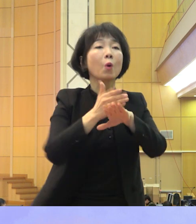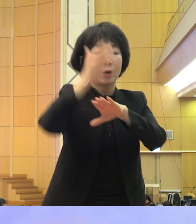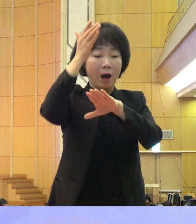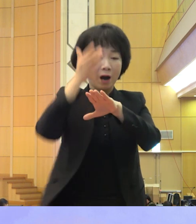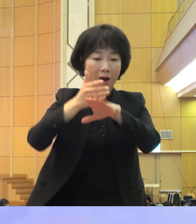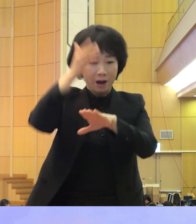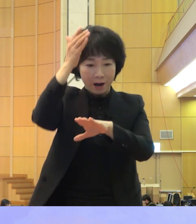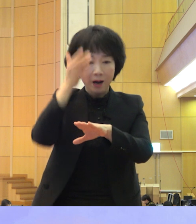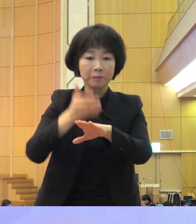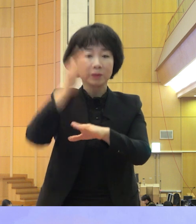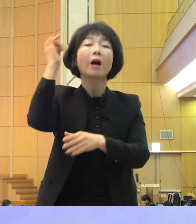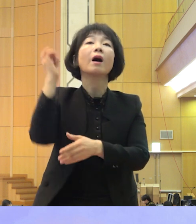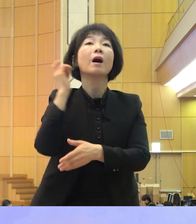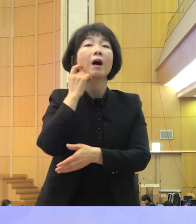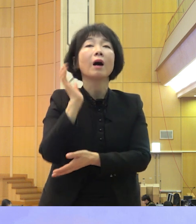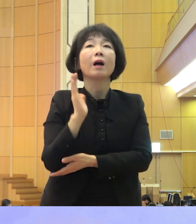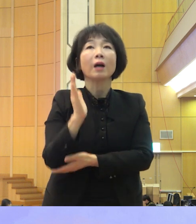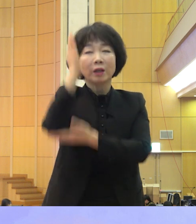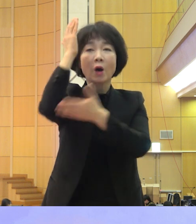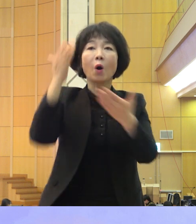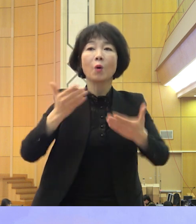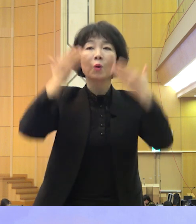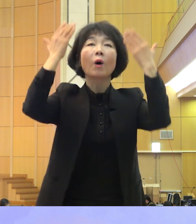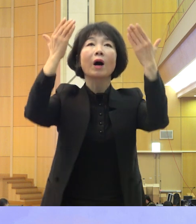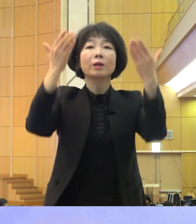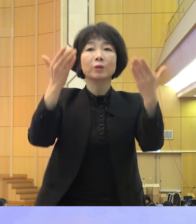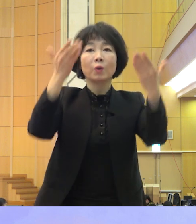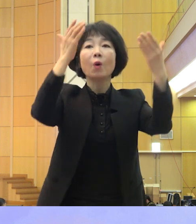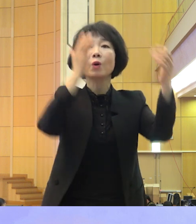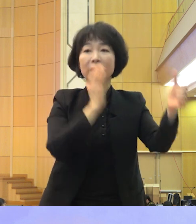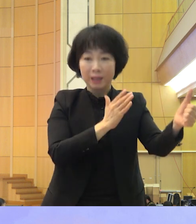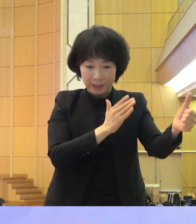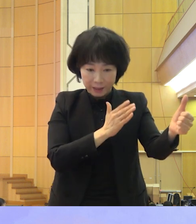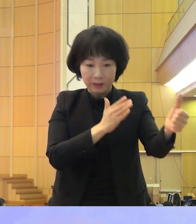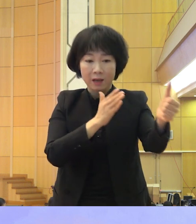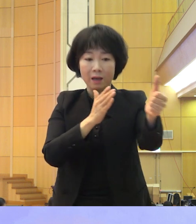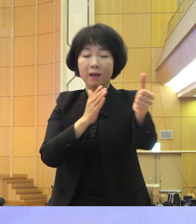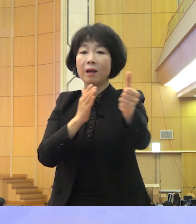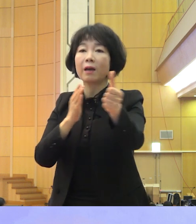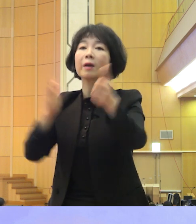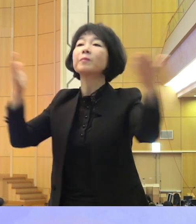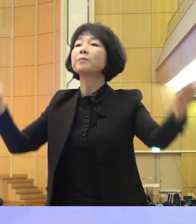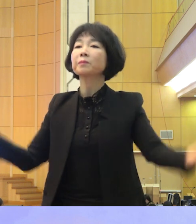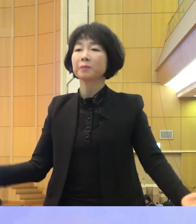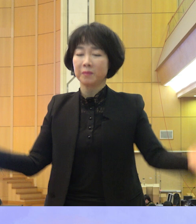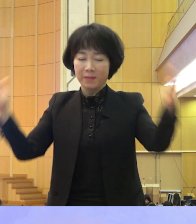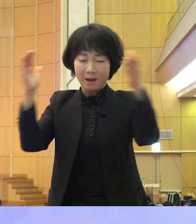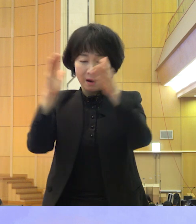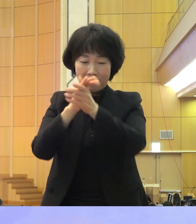치유받고 감사 영광 돌리세.